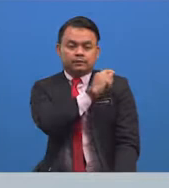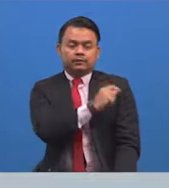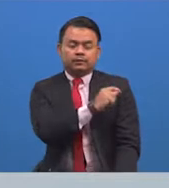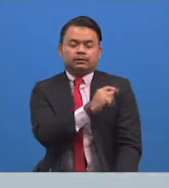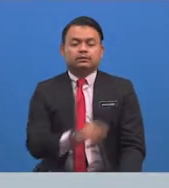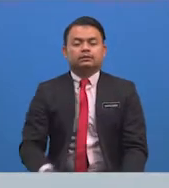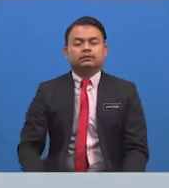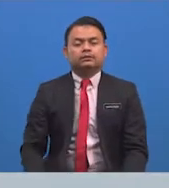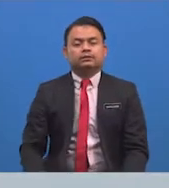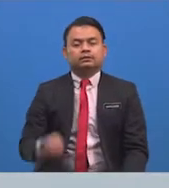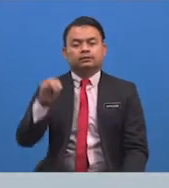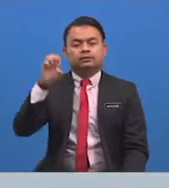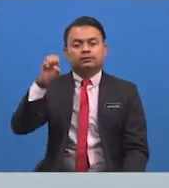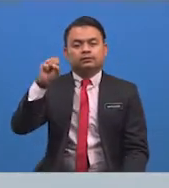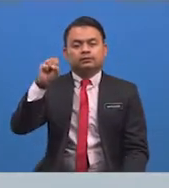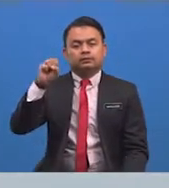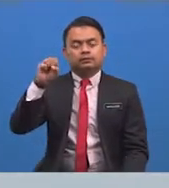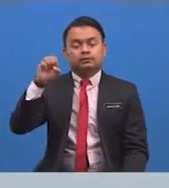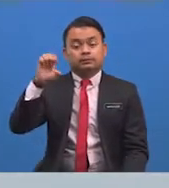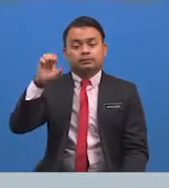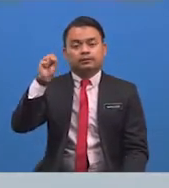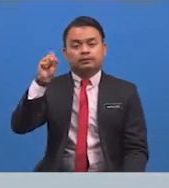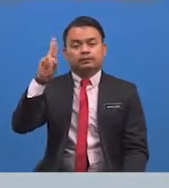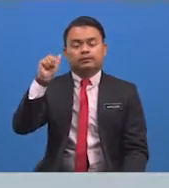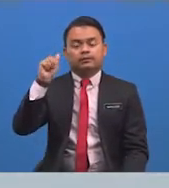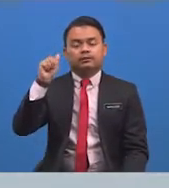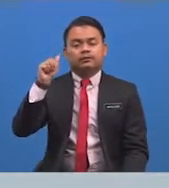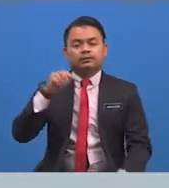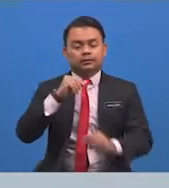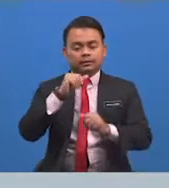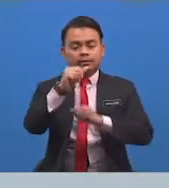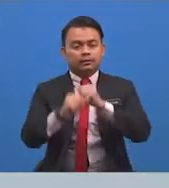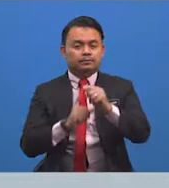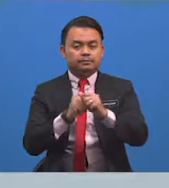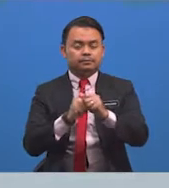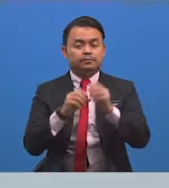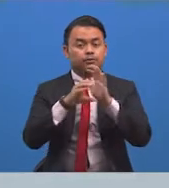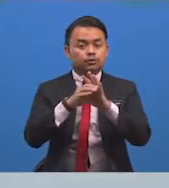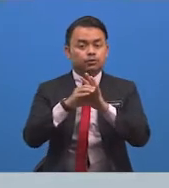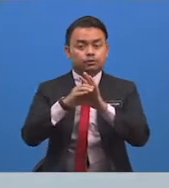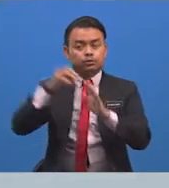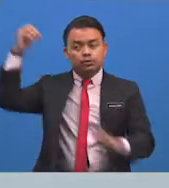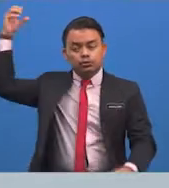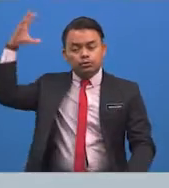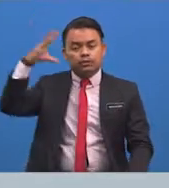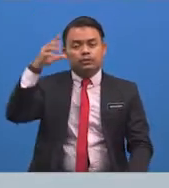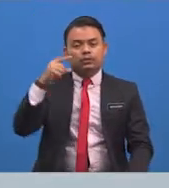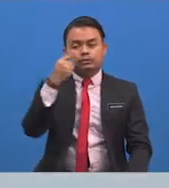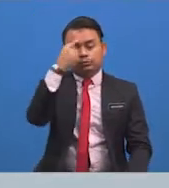alam seperti tenaga suria untuk menggantikan bahan api fosil.